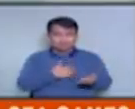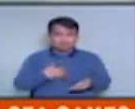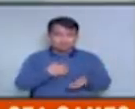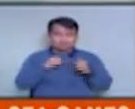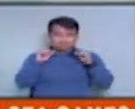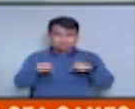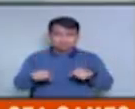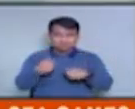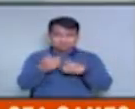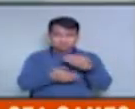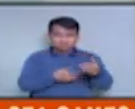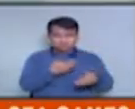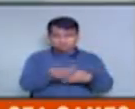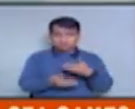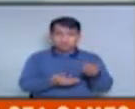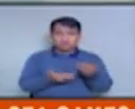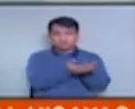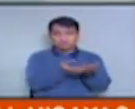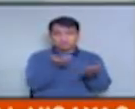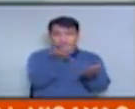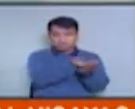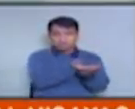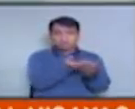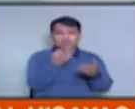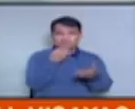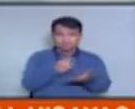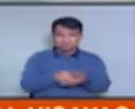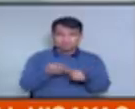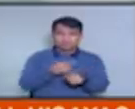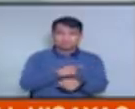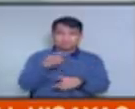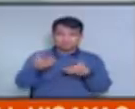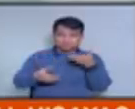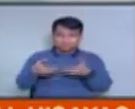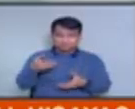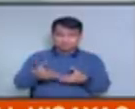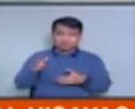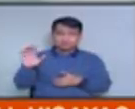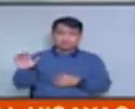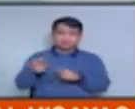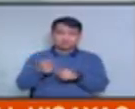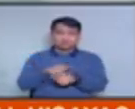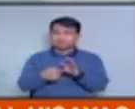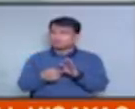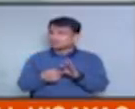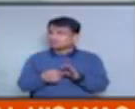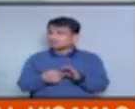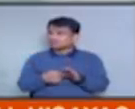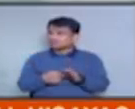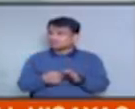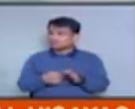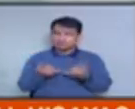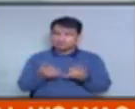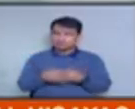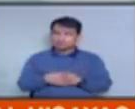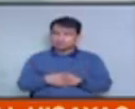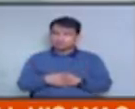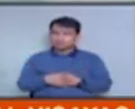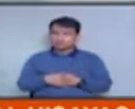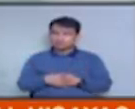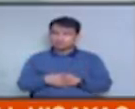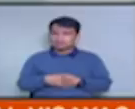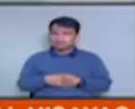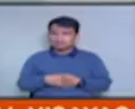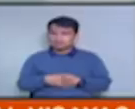yung pong kasong isinampa nyo, dokumento galing sa korte, yung po ipapakita nyo po sa mga kinakulan. Halimbawa